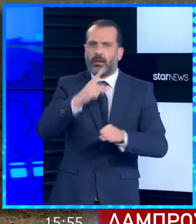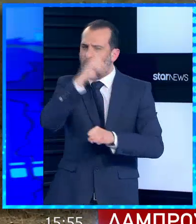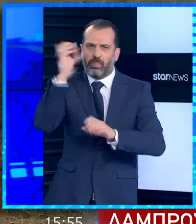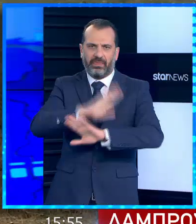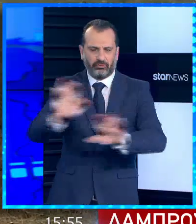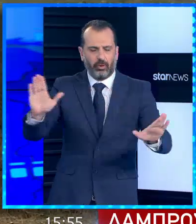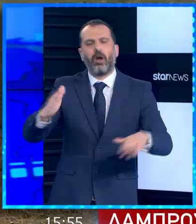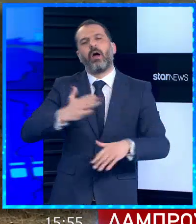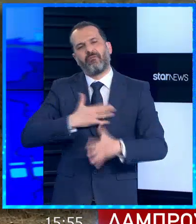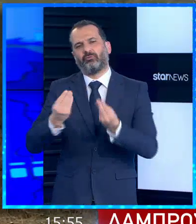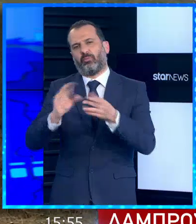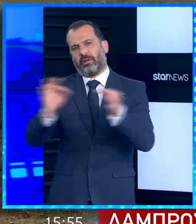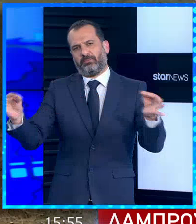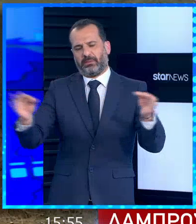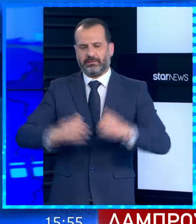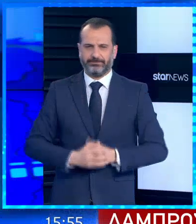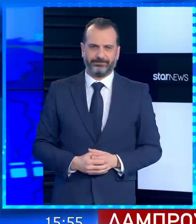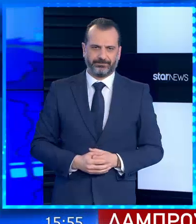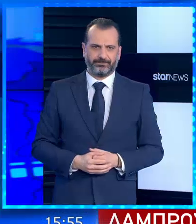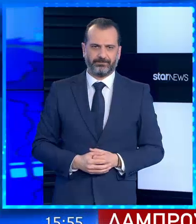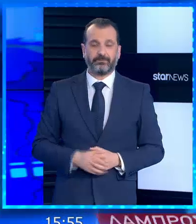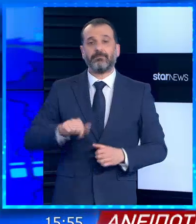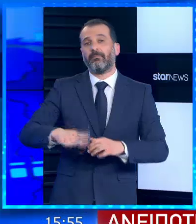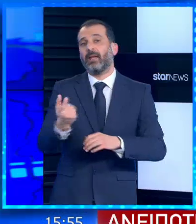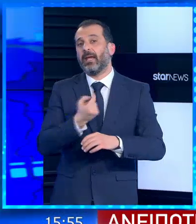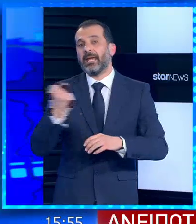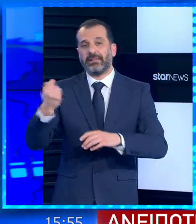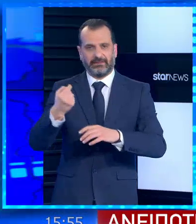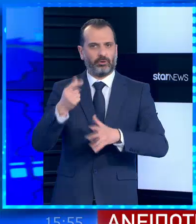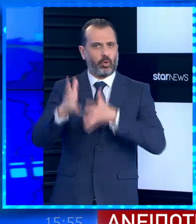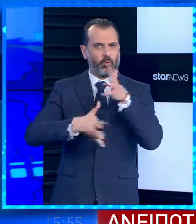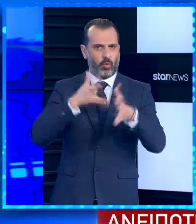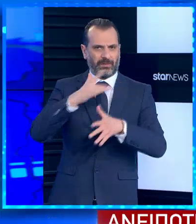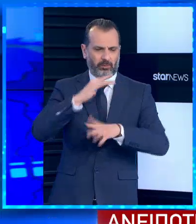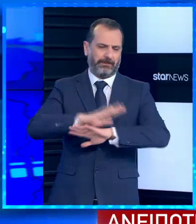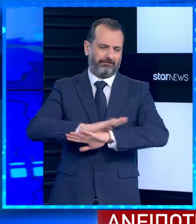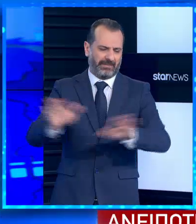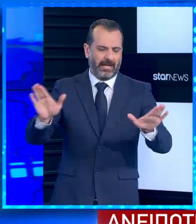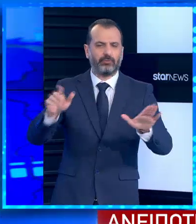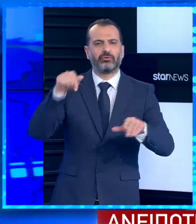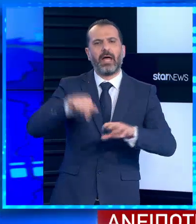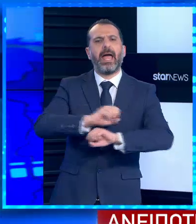να σε ευχαριστήσω πάρα πολύ. Στο σημείο αυτό, κυρίες και κύριοι, θα βάλουμε μία ανωτελεία